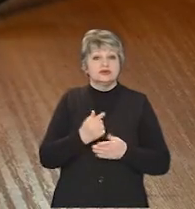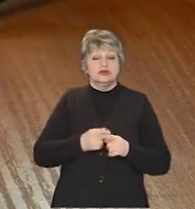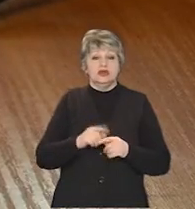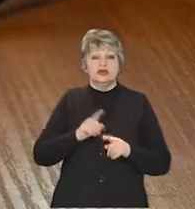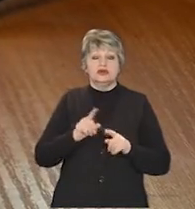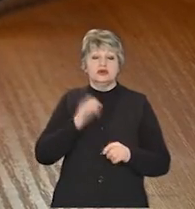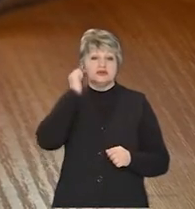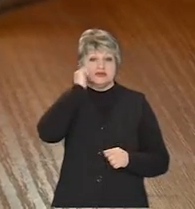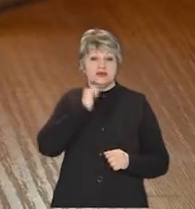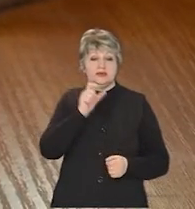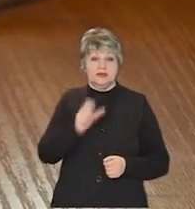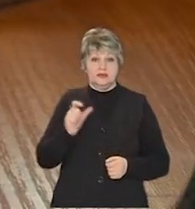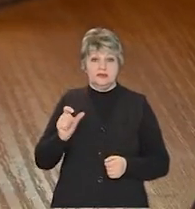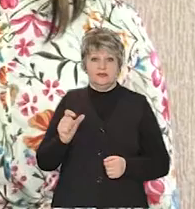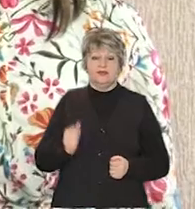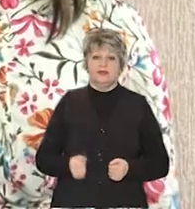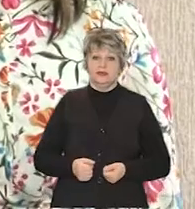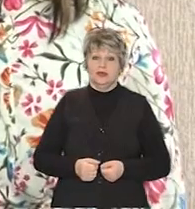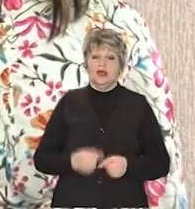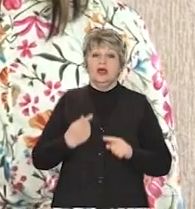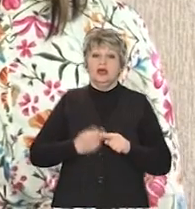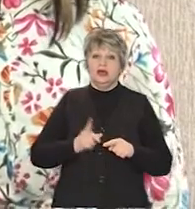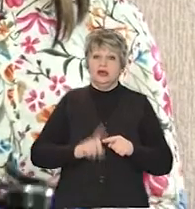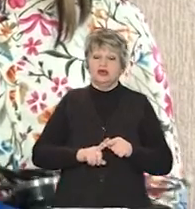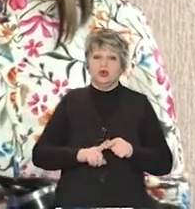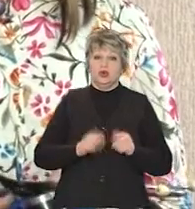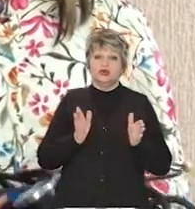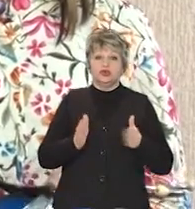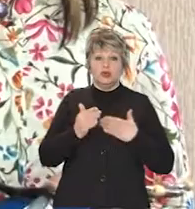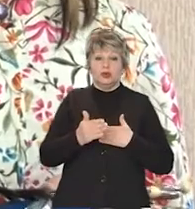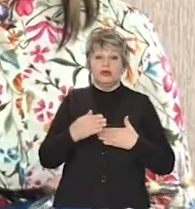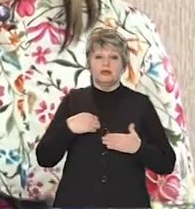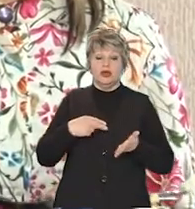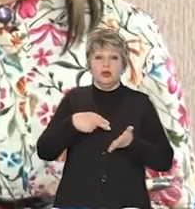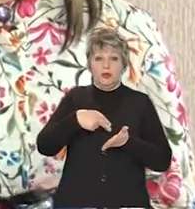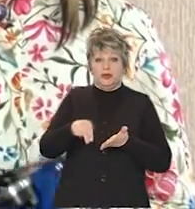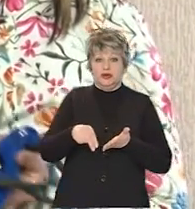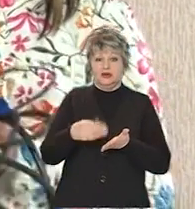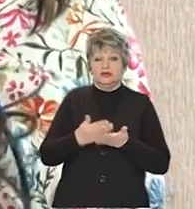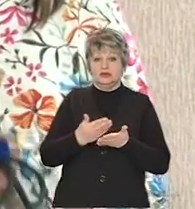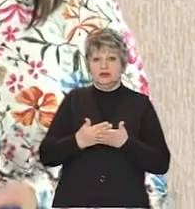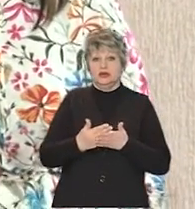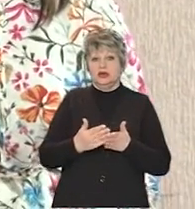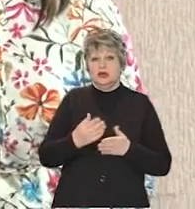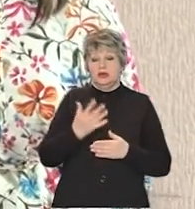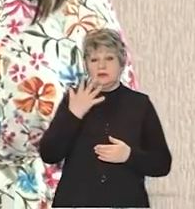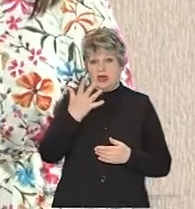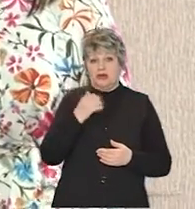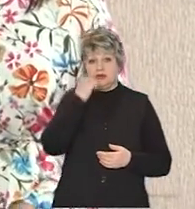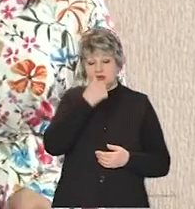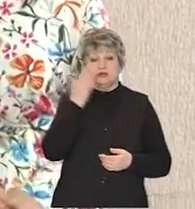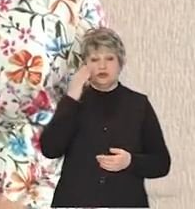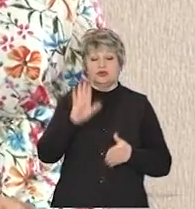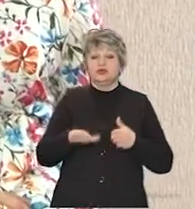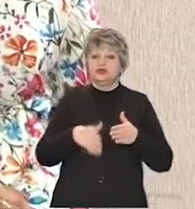літнього віку з порушеним слухом. Цей ось тонометр ми придбали десь близько, мабуть, років вже